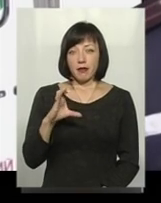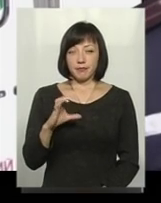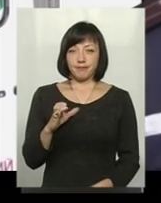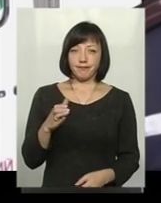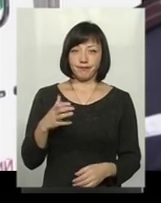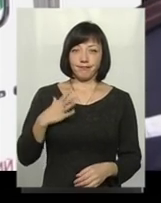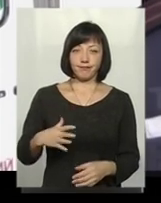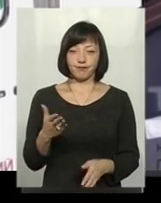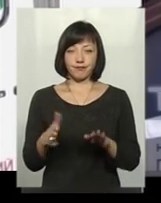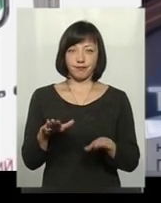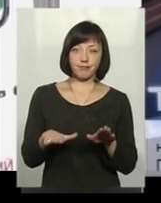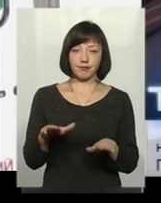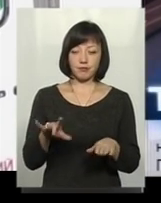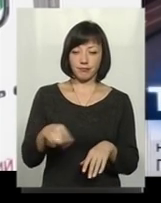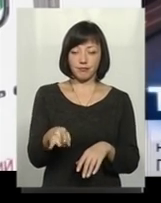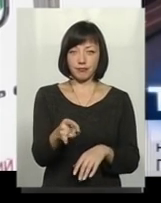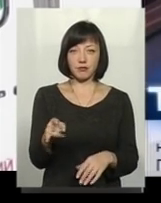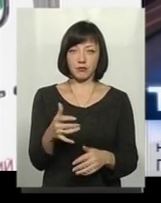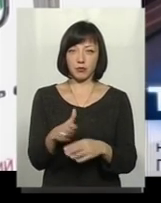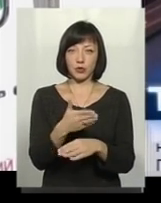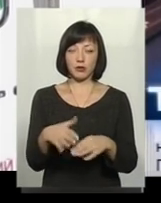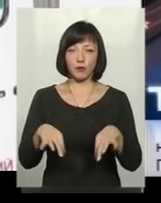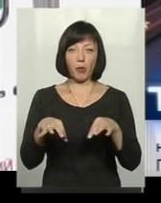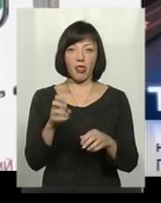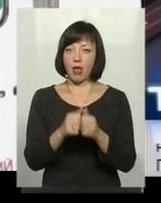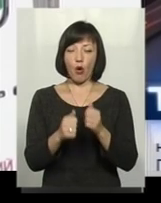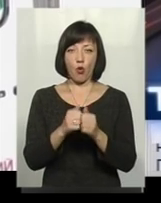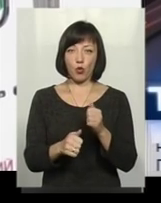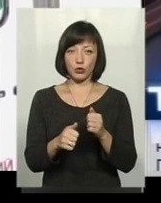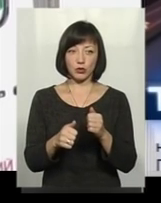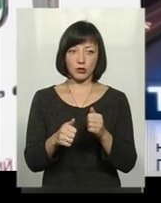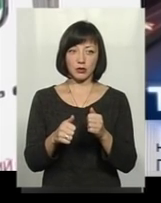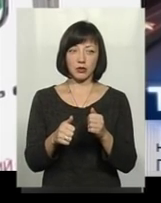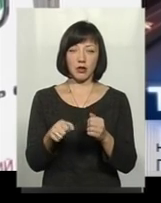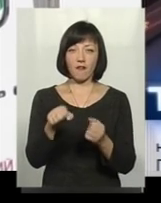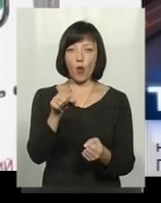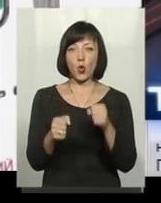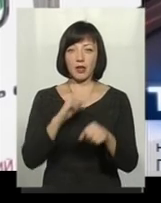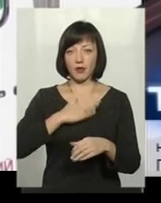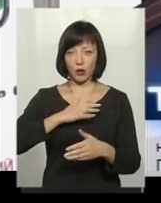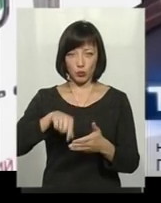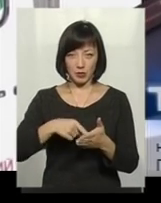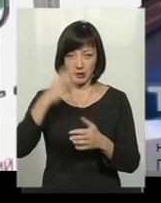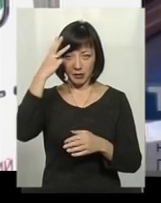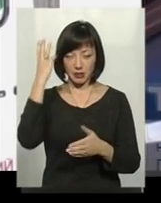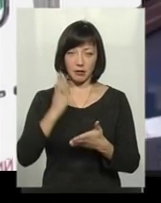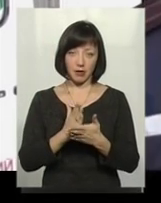балансувати між автомобілями, тому що не кожен автолюбітів в нашому місті Хмельницькому